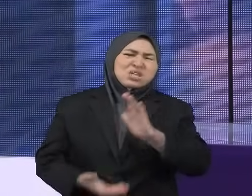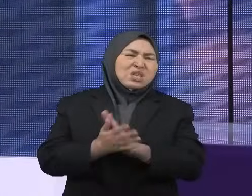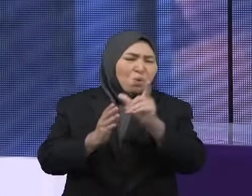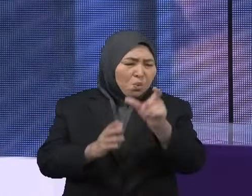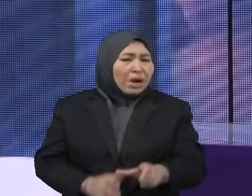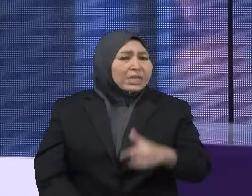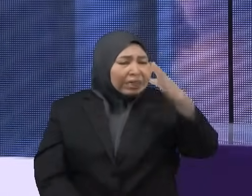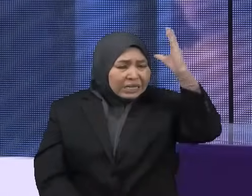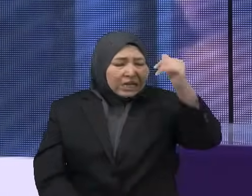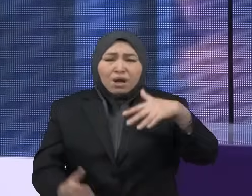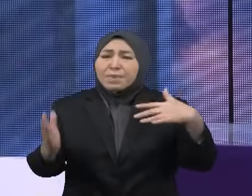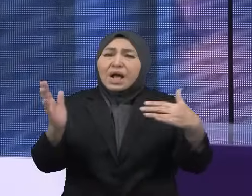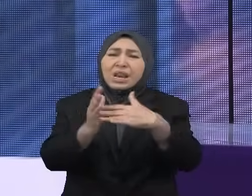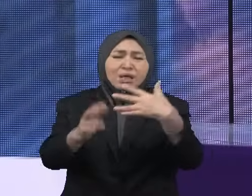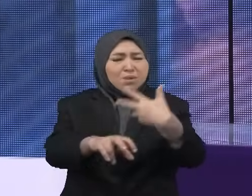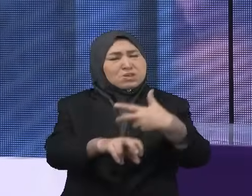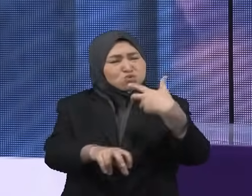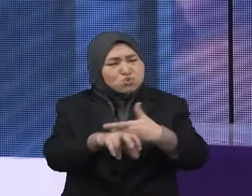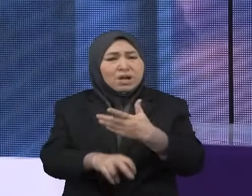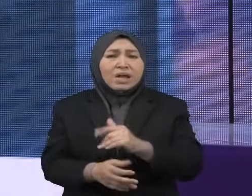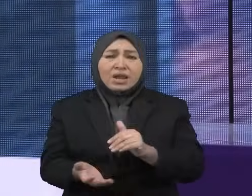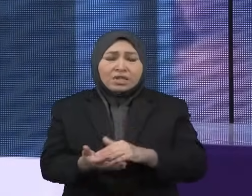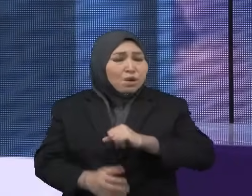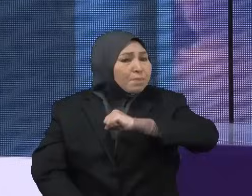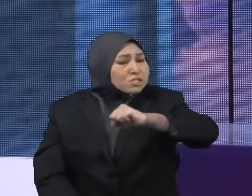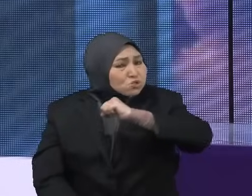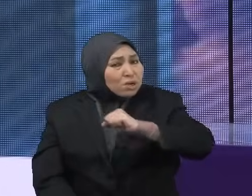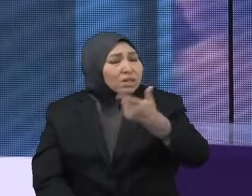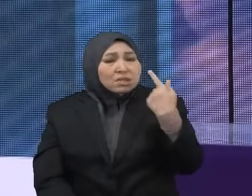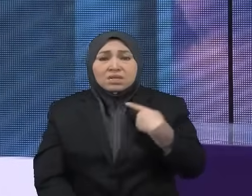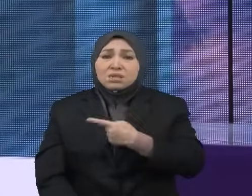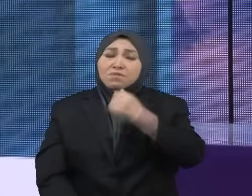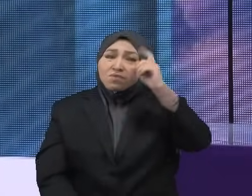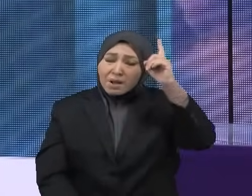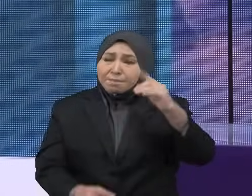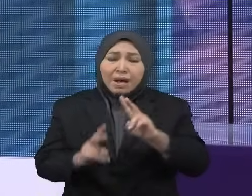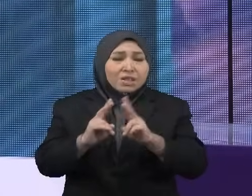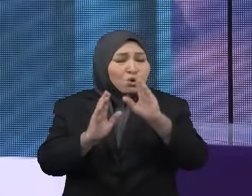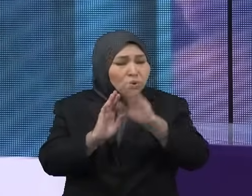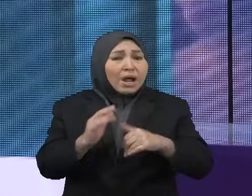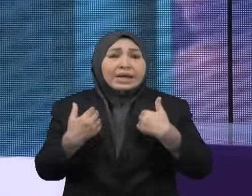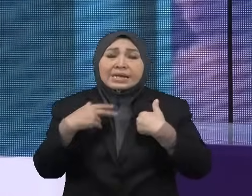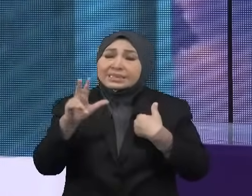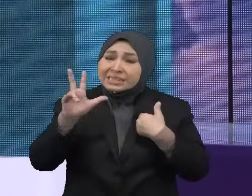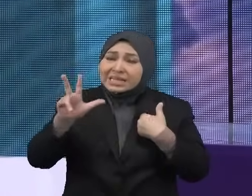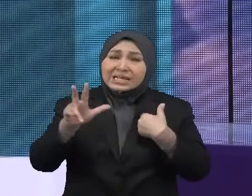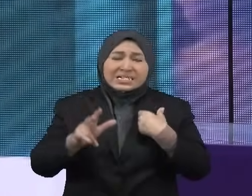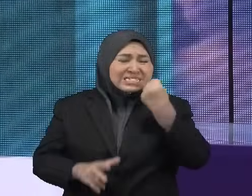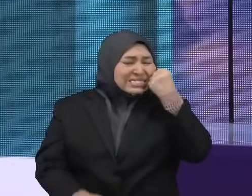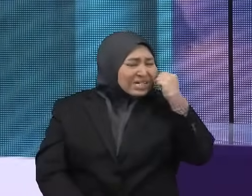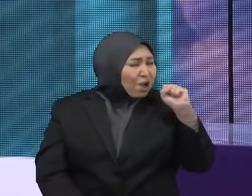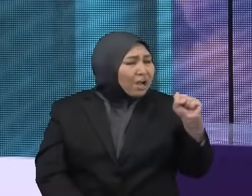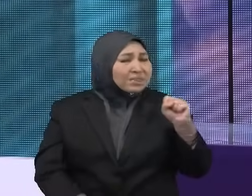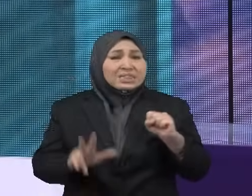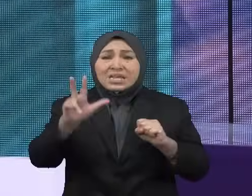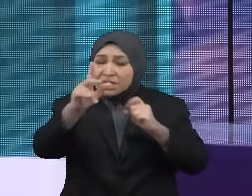kan, ataupun yang menghalang, menyusahkan lagi perjuangan. Kerana kita faham paling kurang ada tiga kederhakaan ataupun